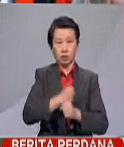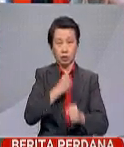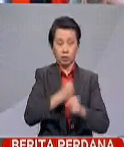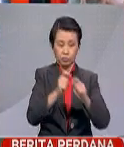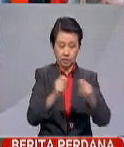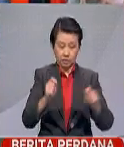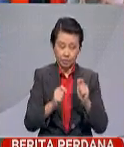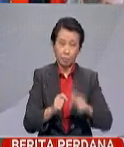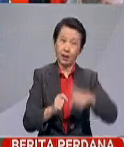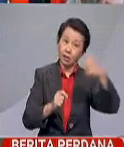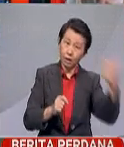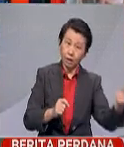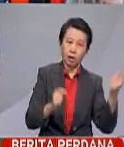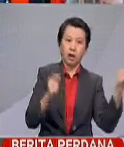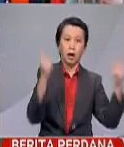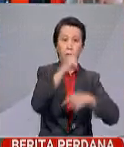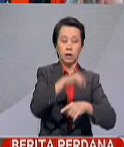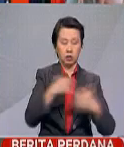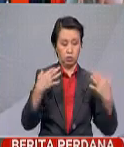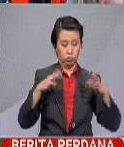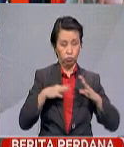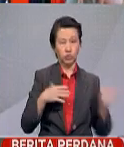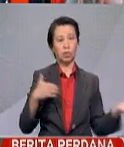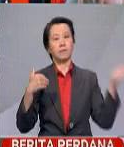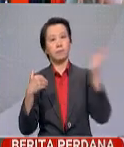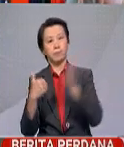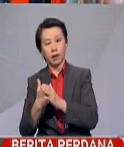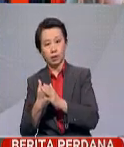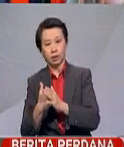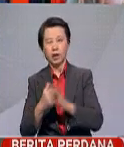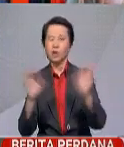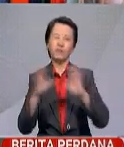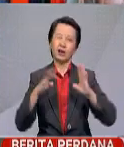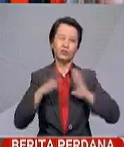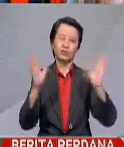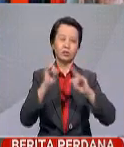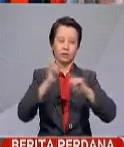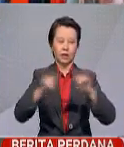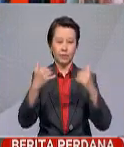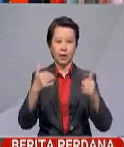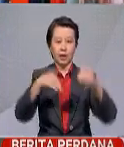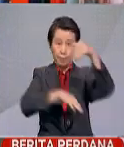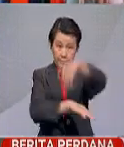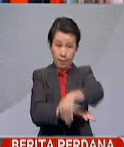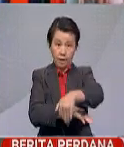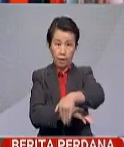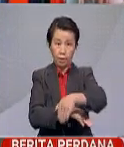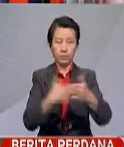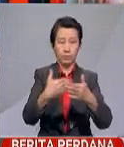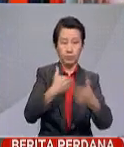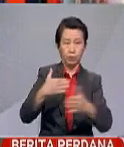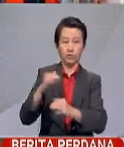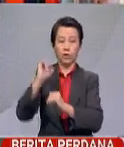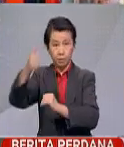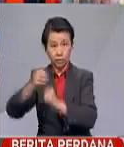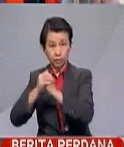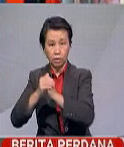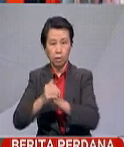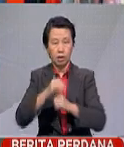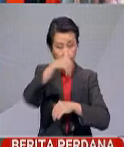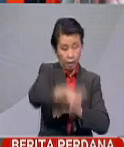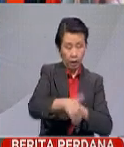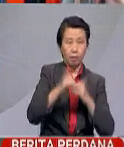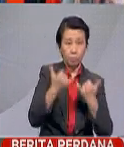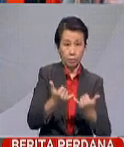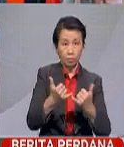tempat lain semua, hari ini cuti, so okeylah, hari ini bukan cuti lah, tapi hari ini malam sebelum tahun baru Cina, kita semua